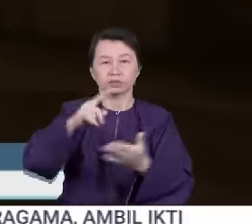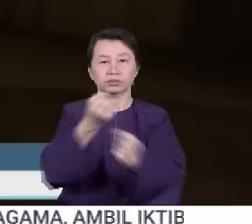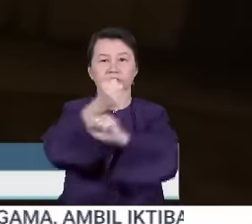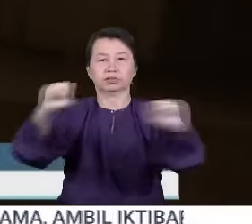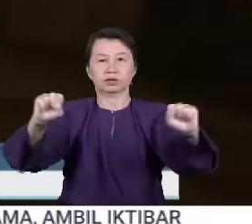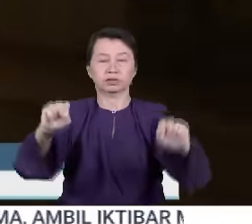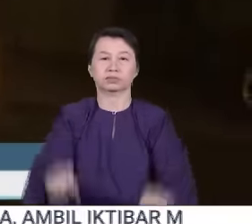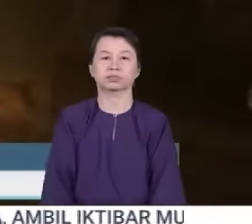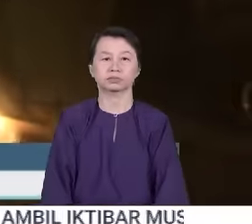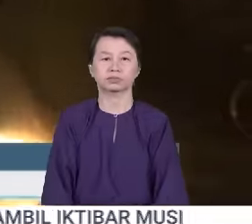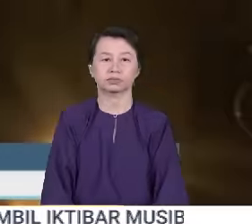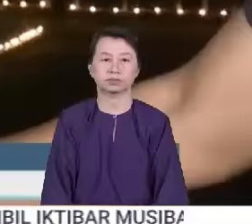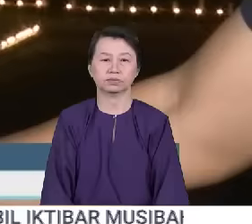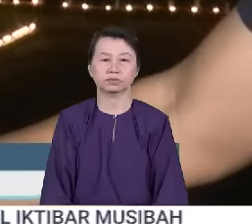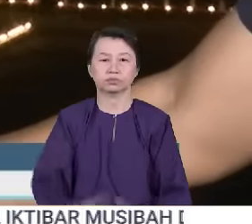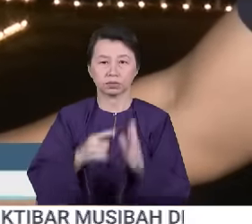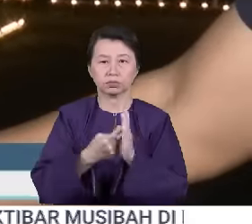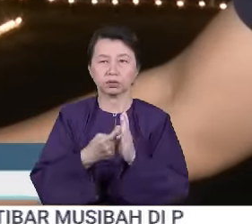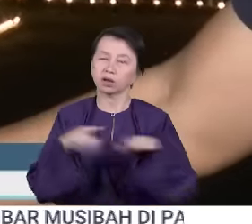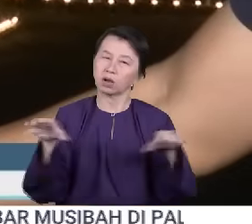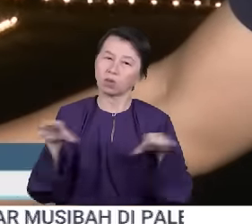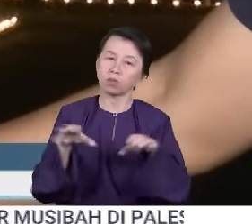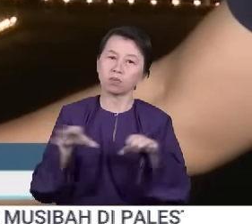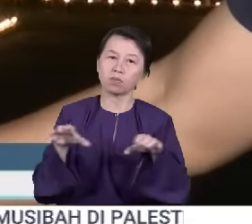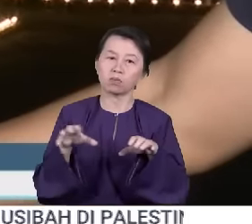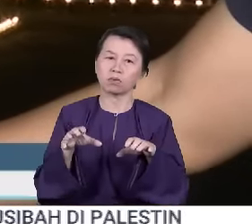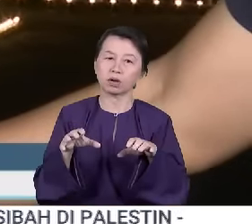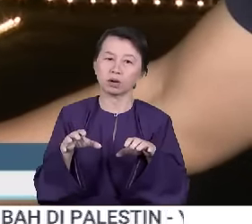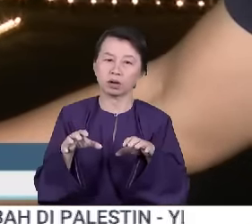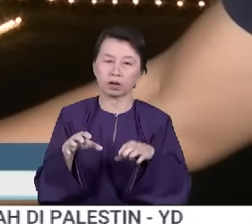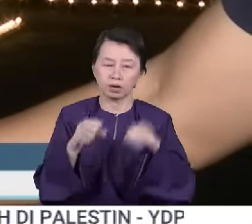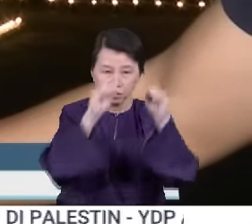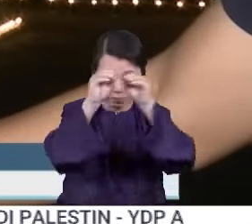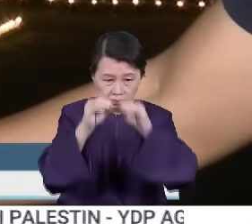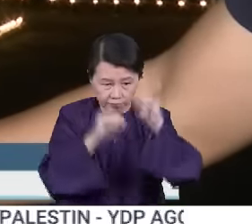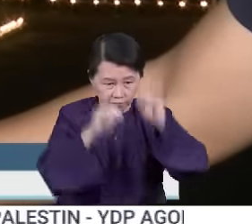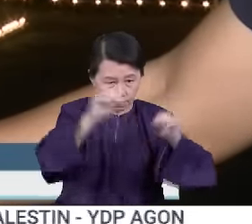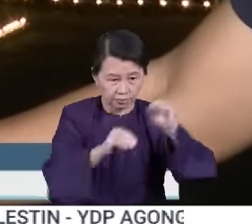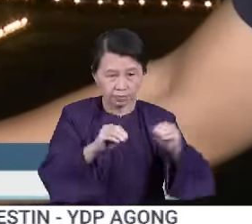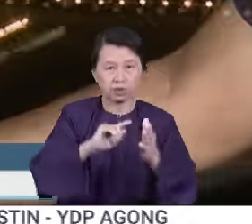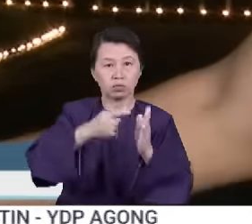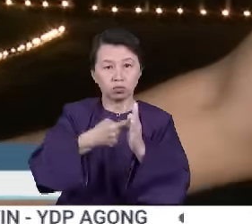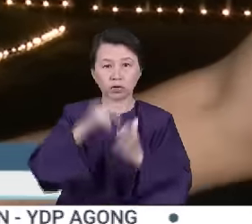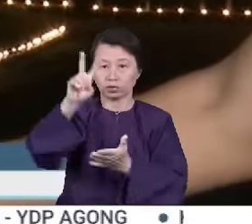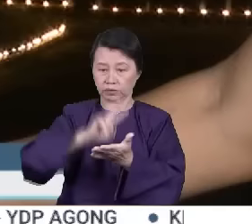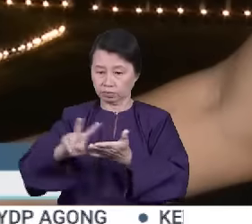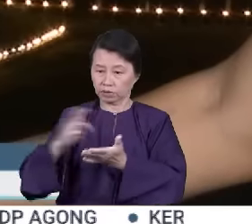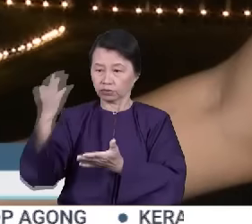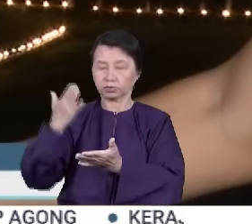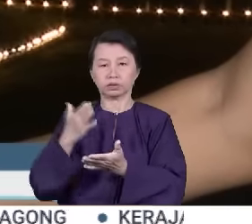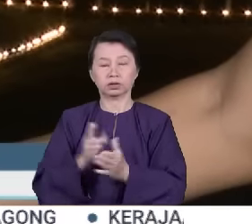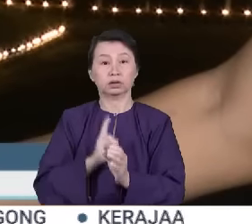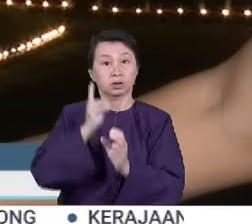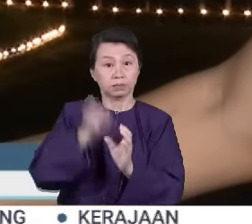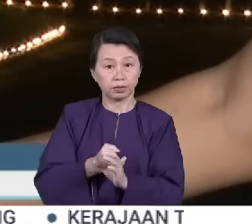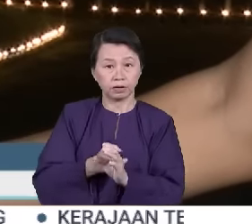disiapkan. Mula bikin ini susul ini kami mula 2 minggu yang lalu lah. Penyertaan ini